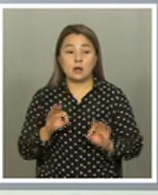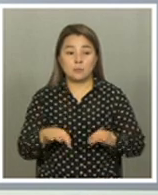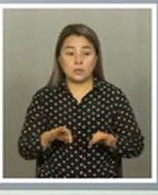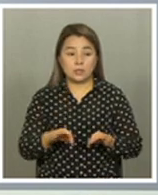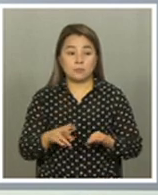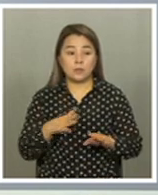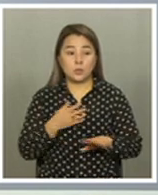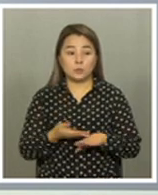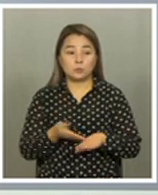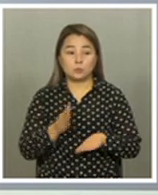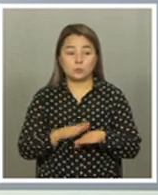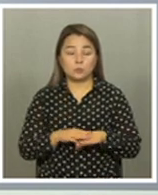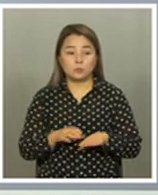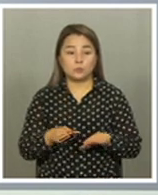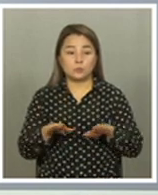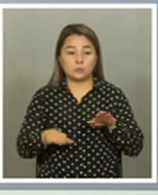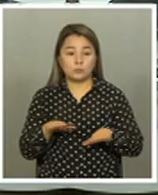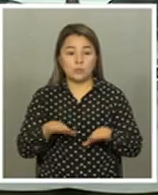жүктер